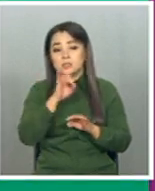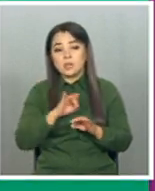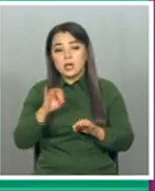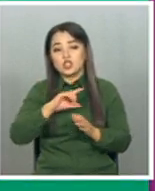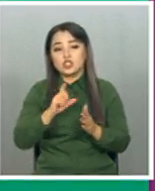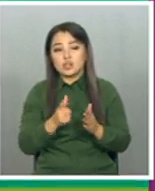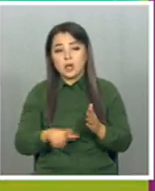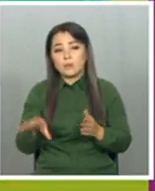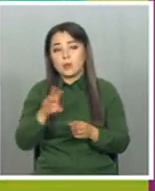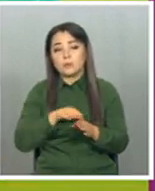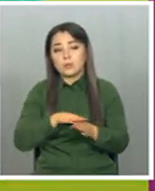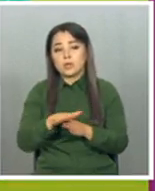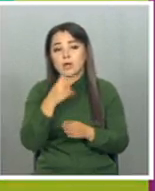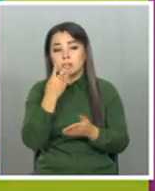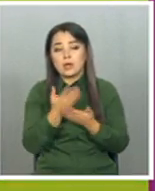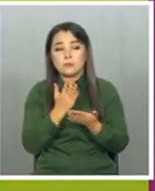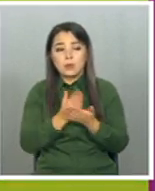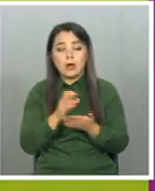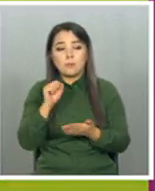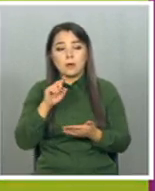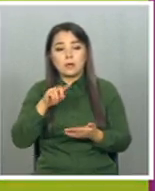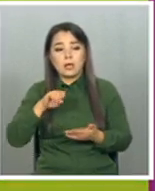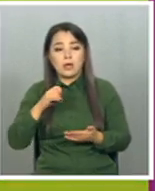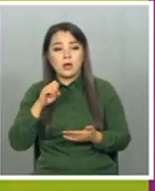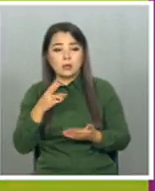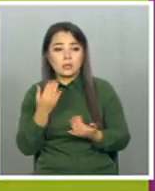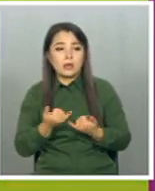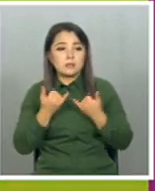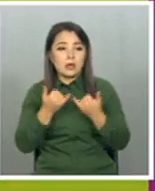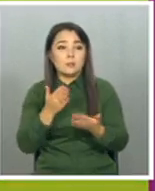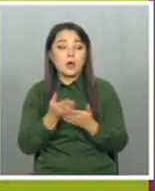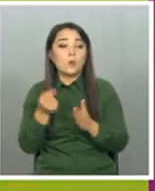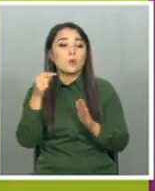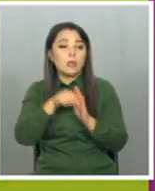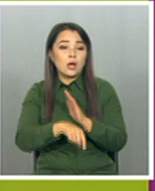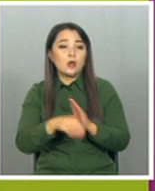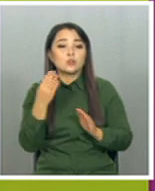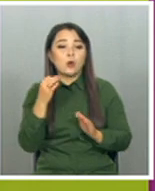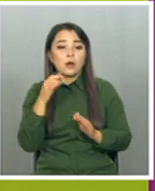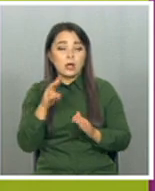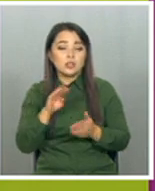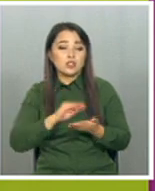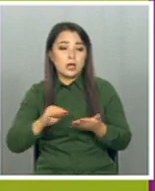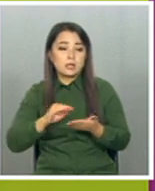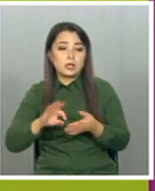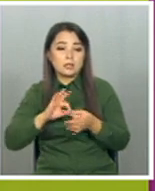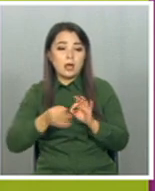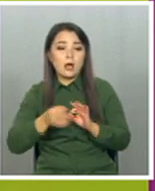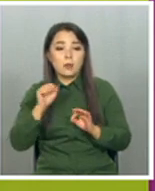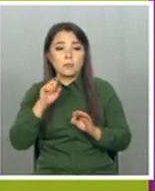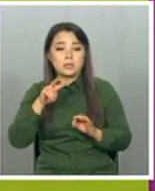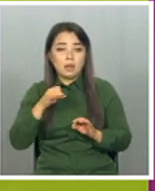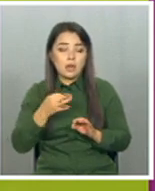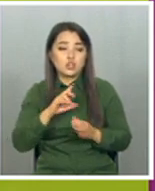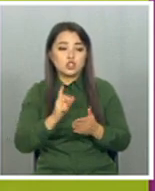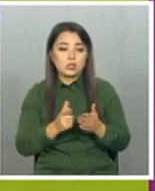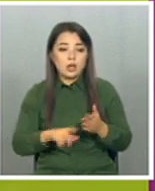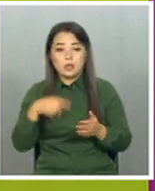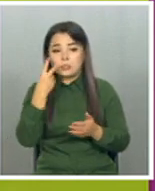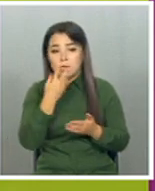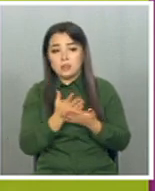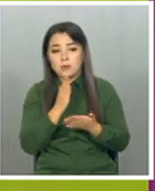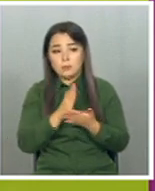жырлардың тұтас бір бөлігі Абылайханға арналады. Олардың ішінде Шоқан жазып алған Абылай туралы жыр,